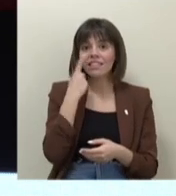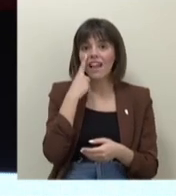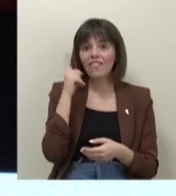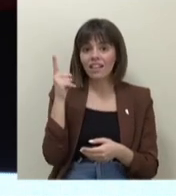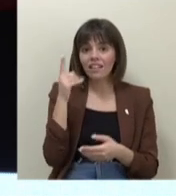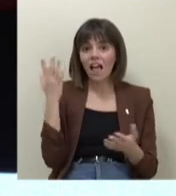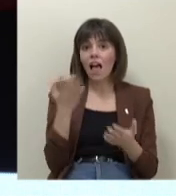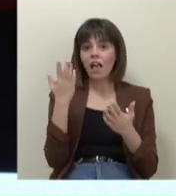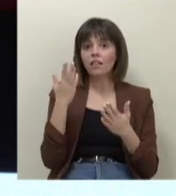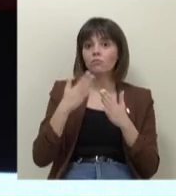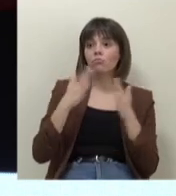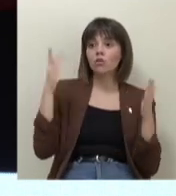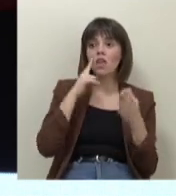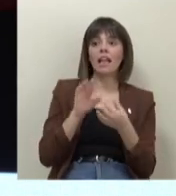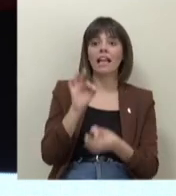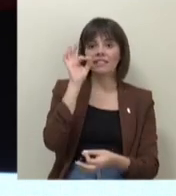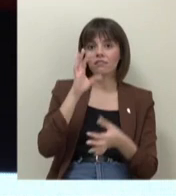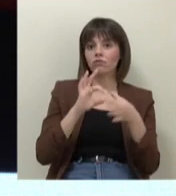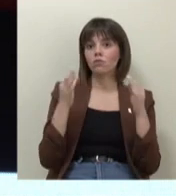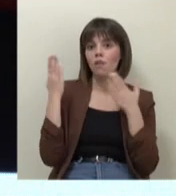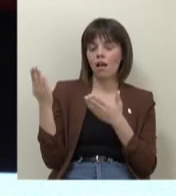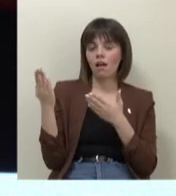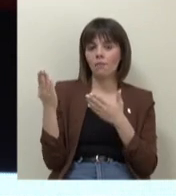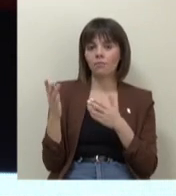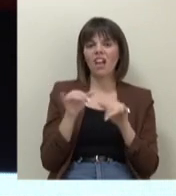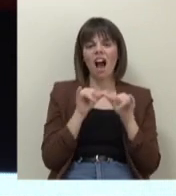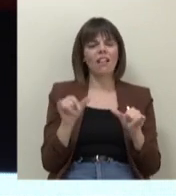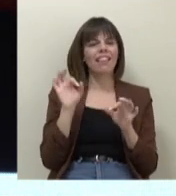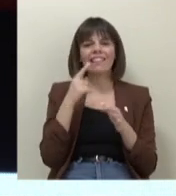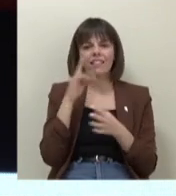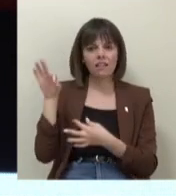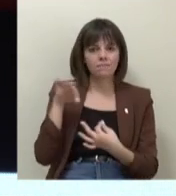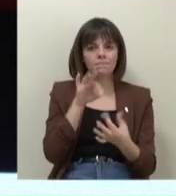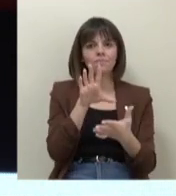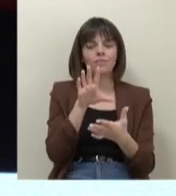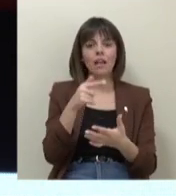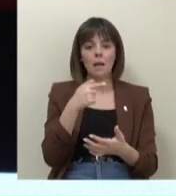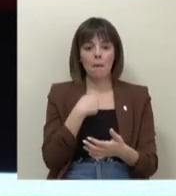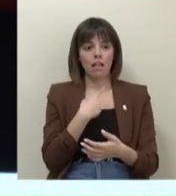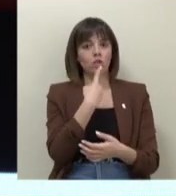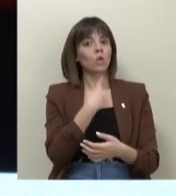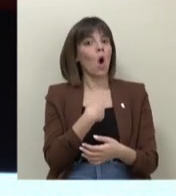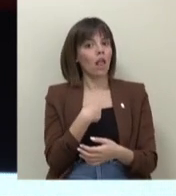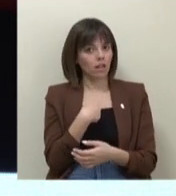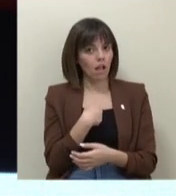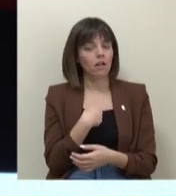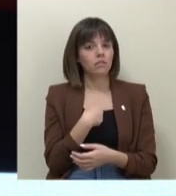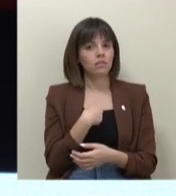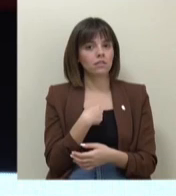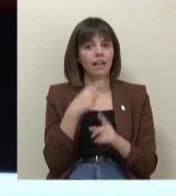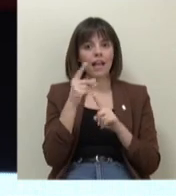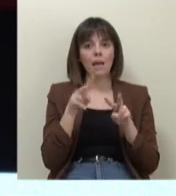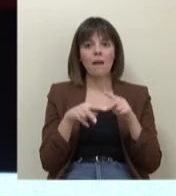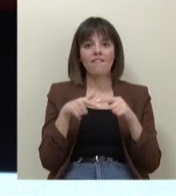devletin en ulu ağzından söylenmiş bir cümle. Aynen şunu dedi. Dedi ki, bana söylediler,